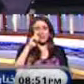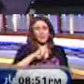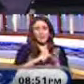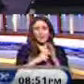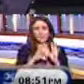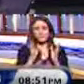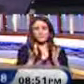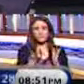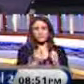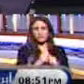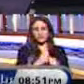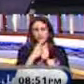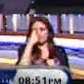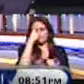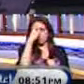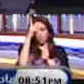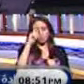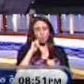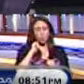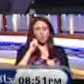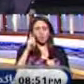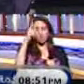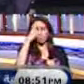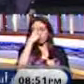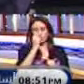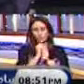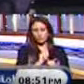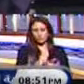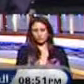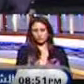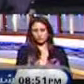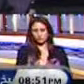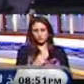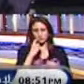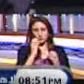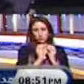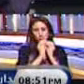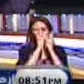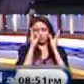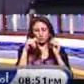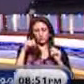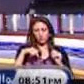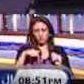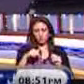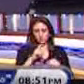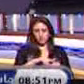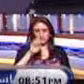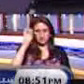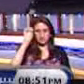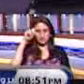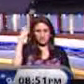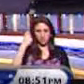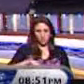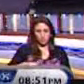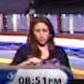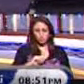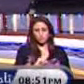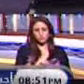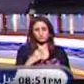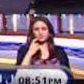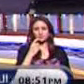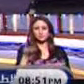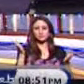دلوقتي؟ هو حاليا ساعات إحنا فوجئنا منذ صباح اليوم في 9:30 صباحا بأن هناك